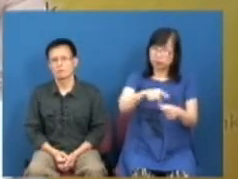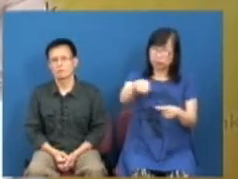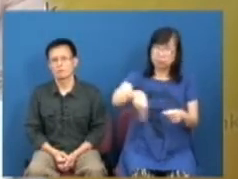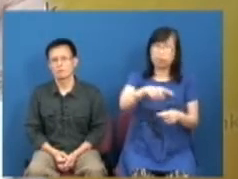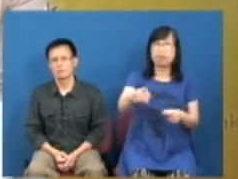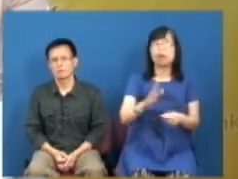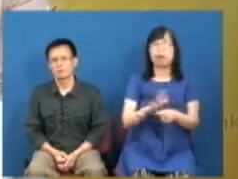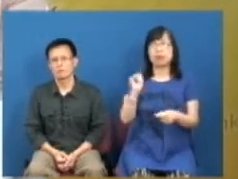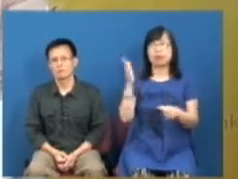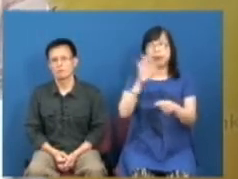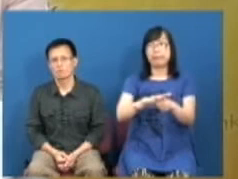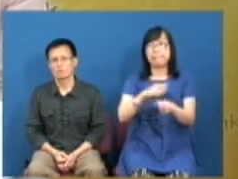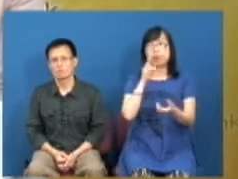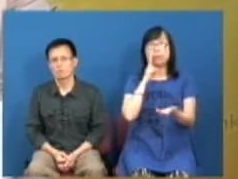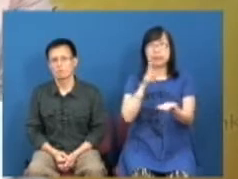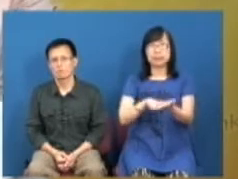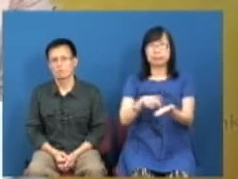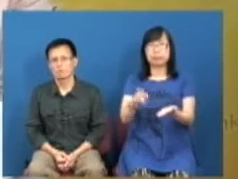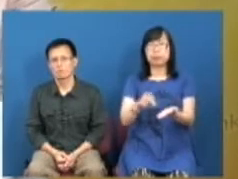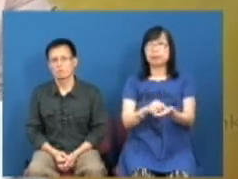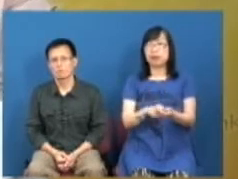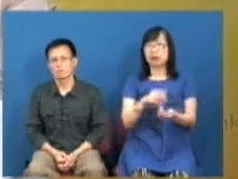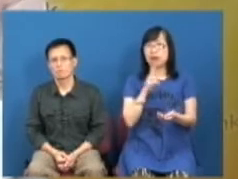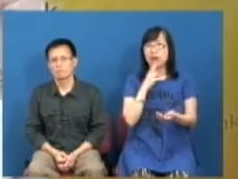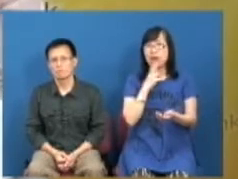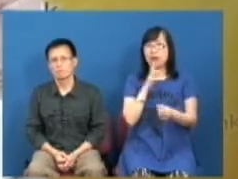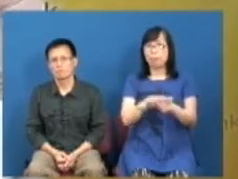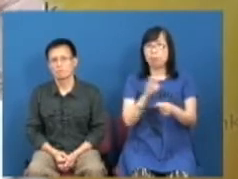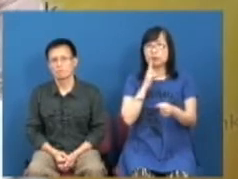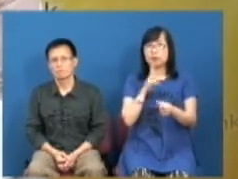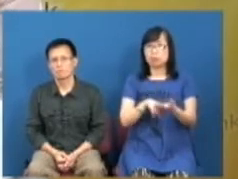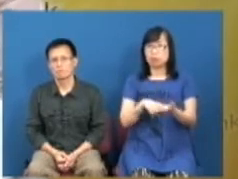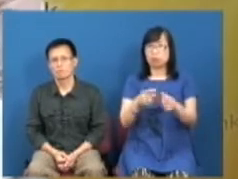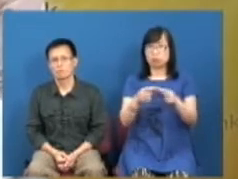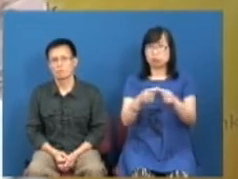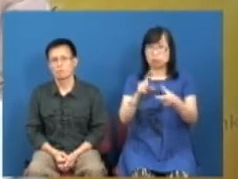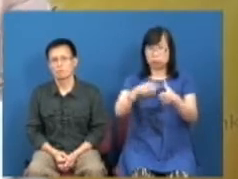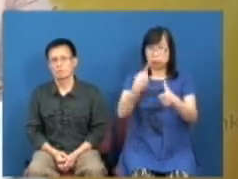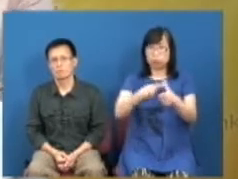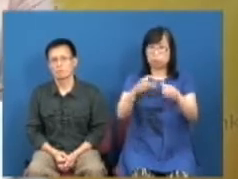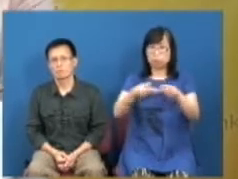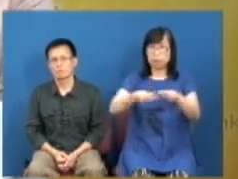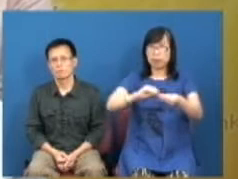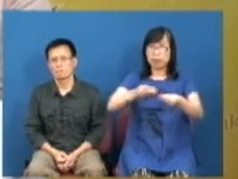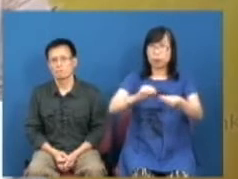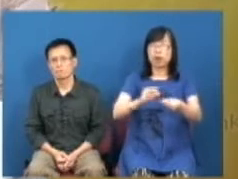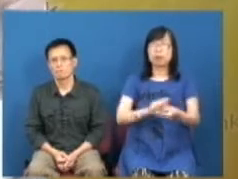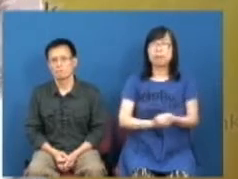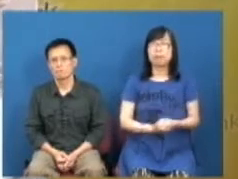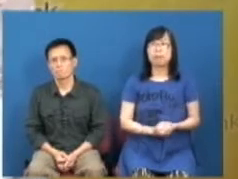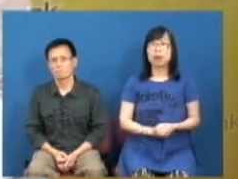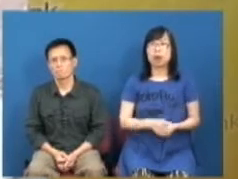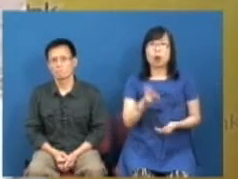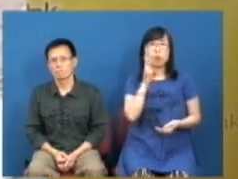以咧，我嚟補貼做一個誘因咧，係補貼翻我哋一啲月票通嘅，即係全月通啊、月票啊，咁譬